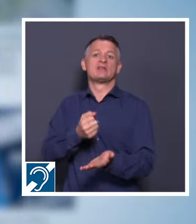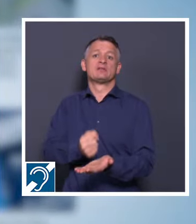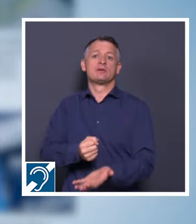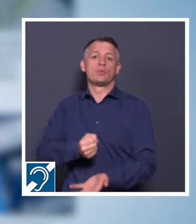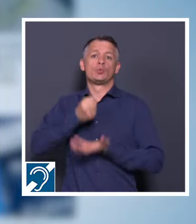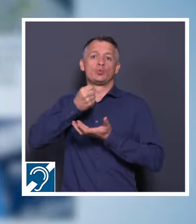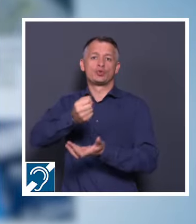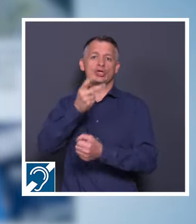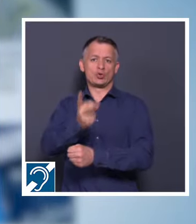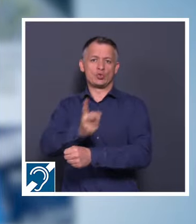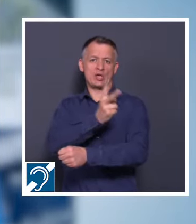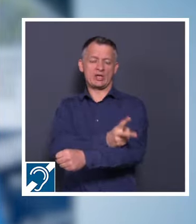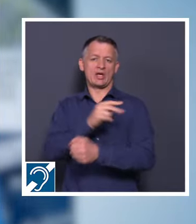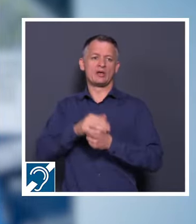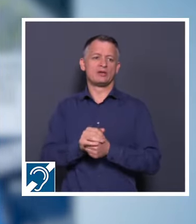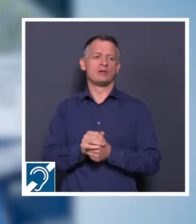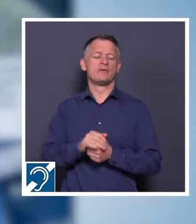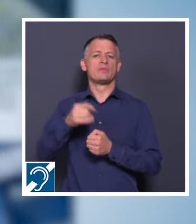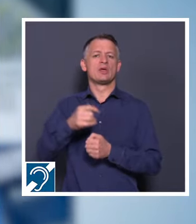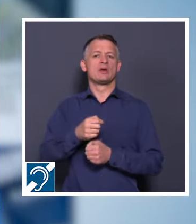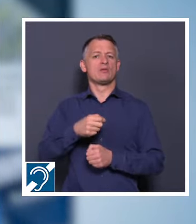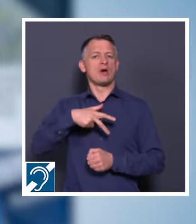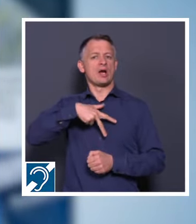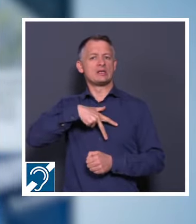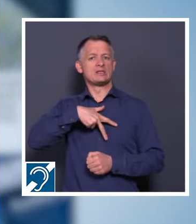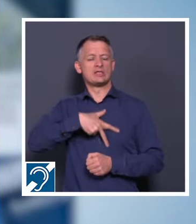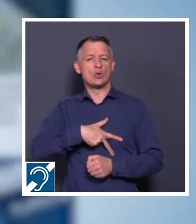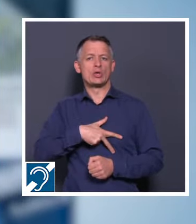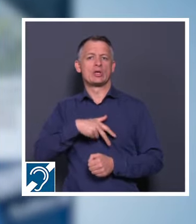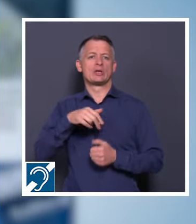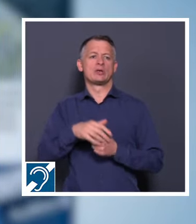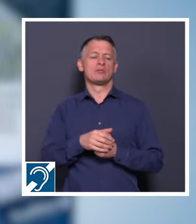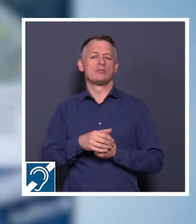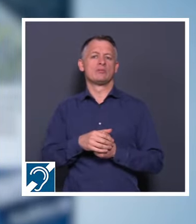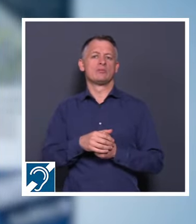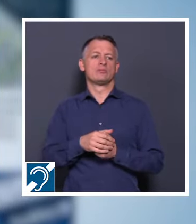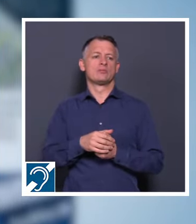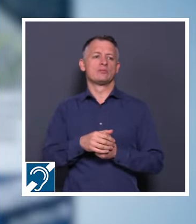bugetul asigurărilor de sănătate, ceea ce este